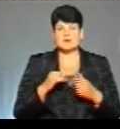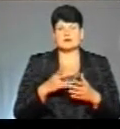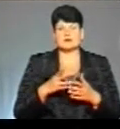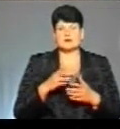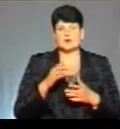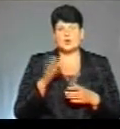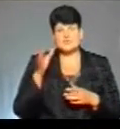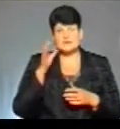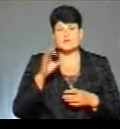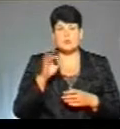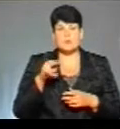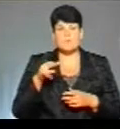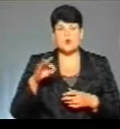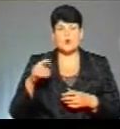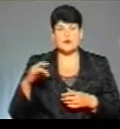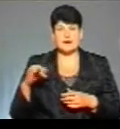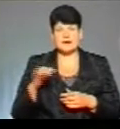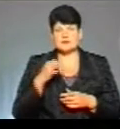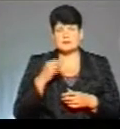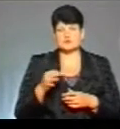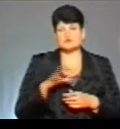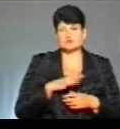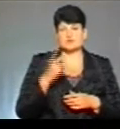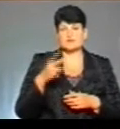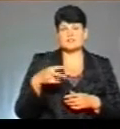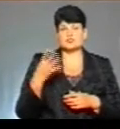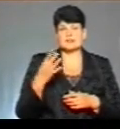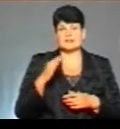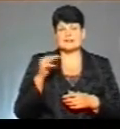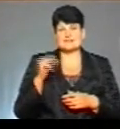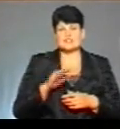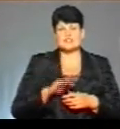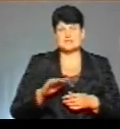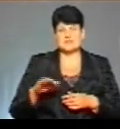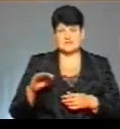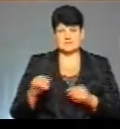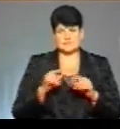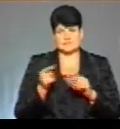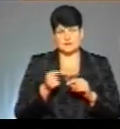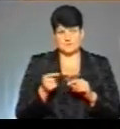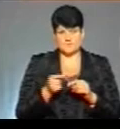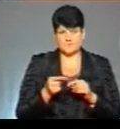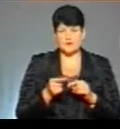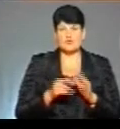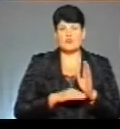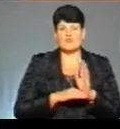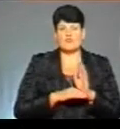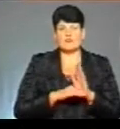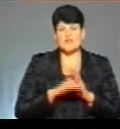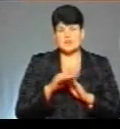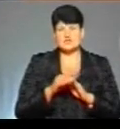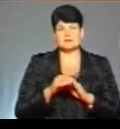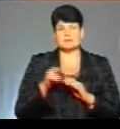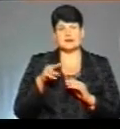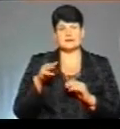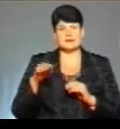Ольги Похиляк, на завершення навчального року в Тернополі було понад 24 тисячі учнів. У чотирьох вищих навчальних закладах Тернополя, профтехучилищах і